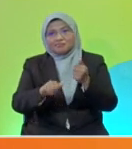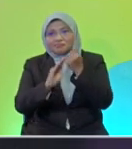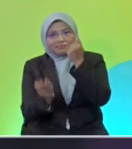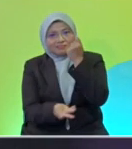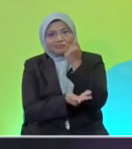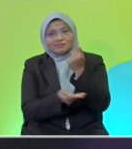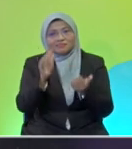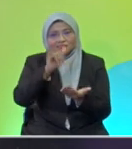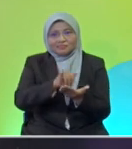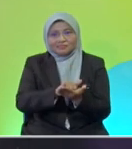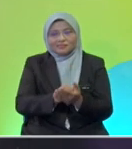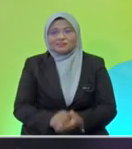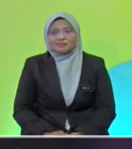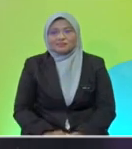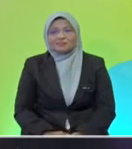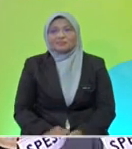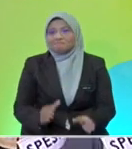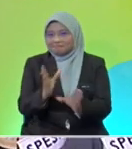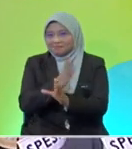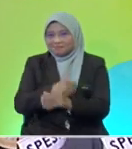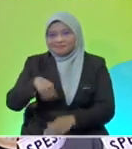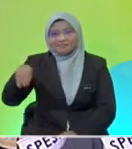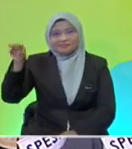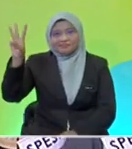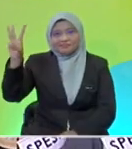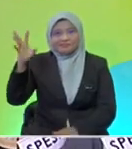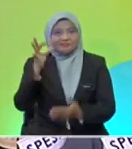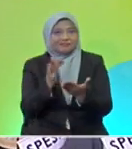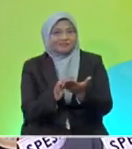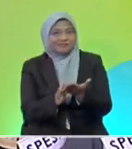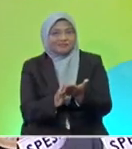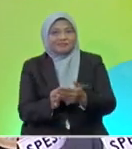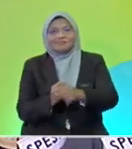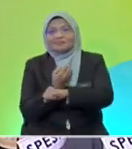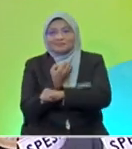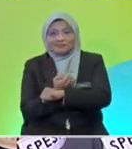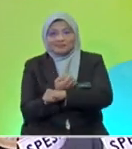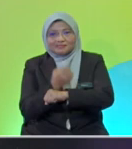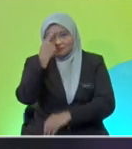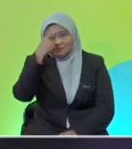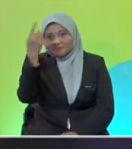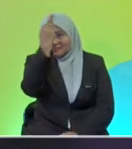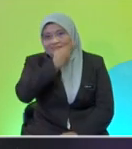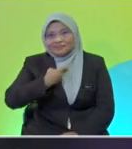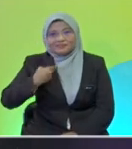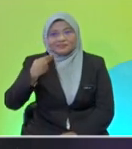untuk hikmah katanya hikmah baik sagu seterusnya seterusnya